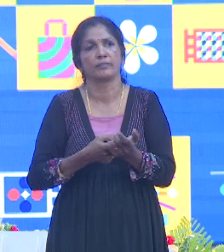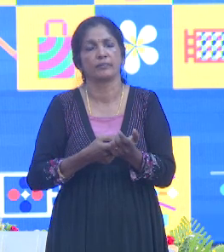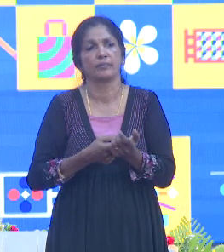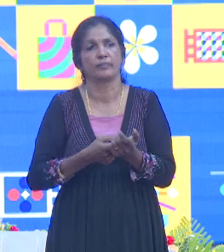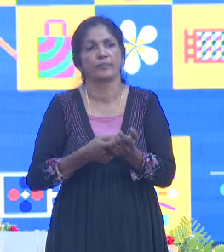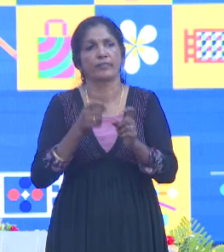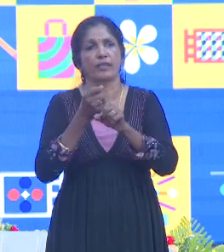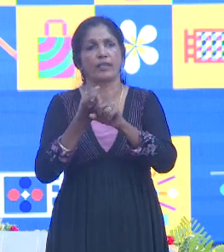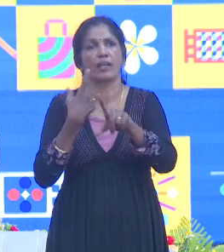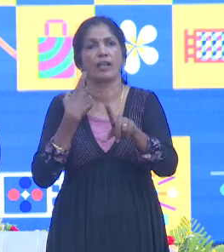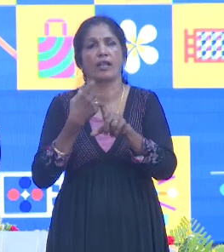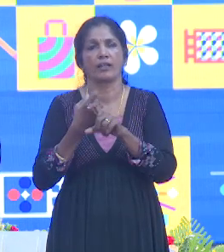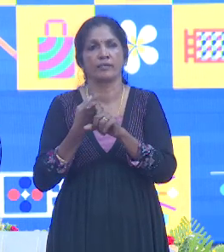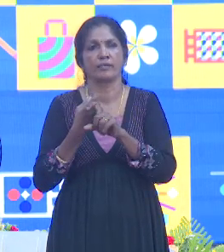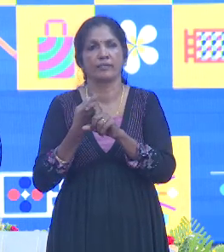കേരള